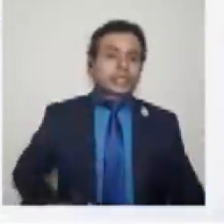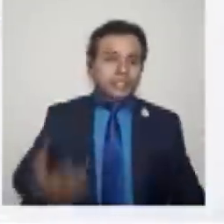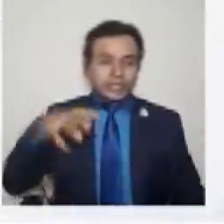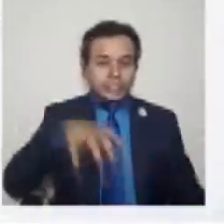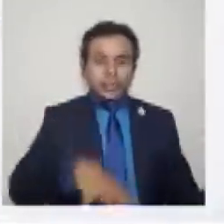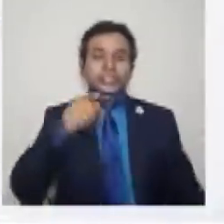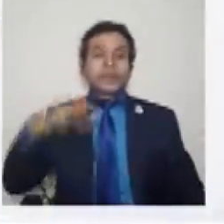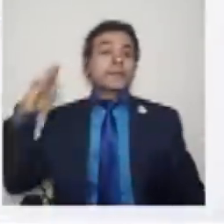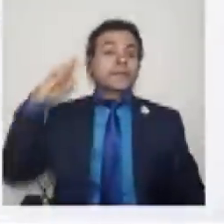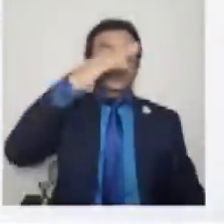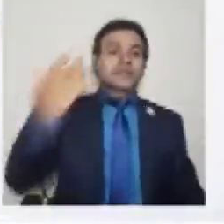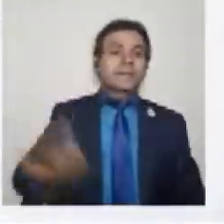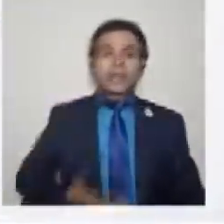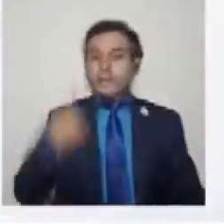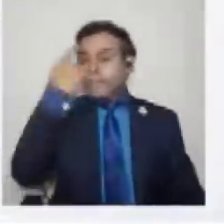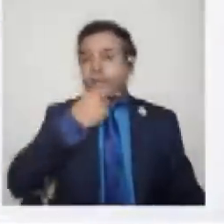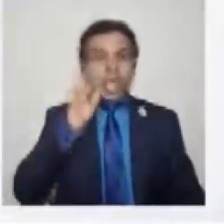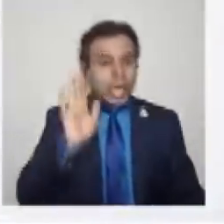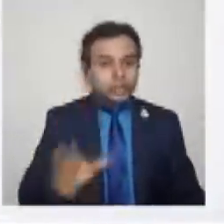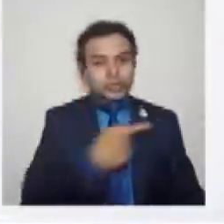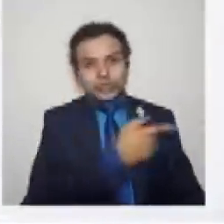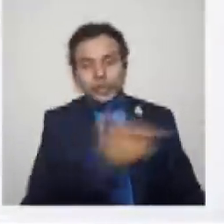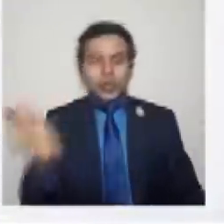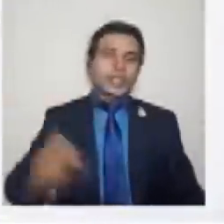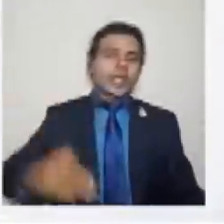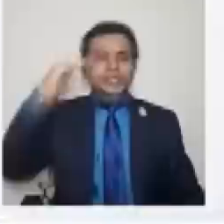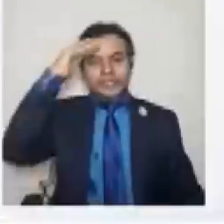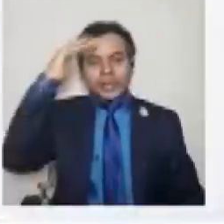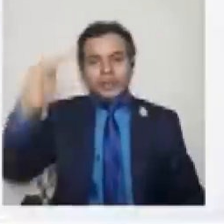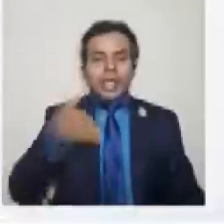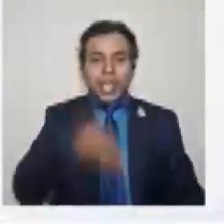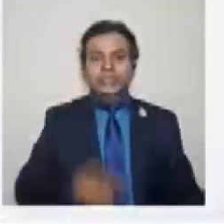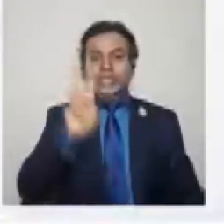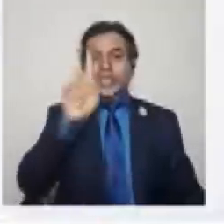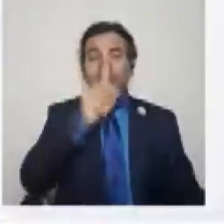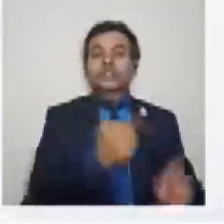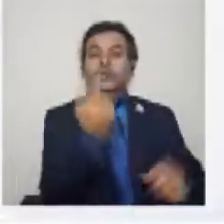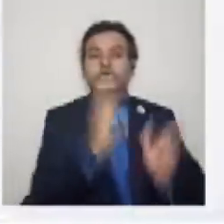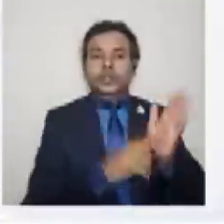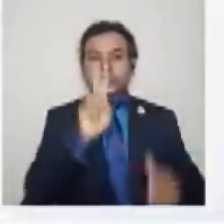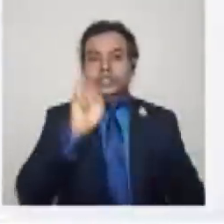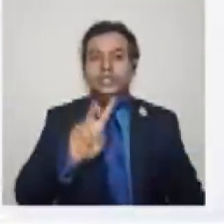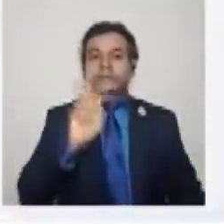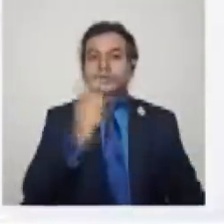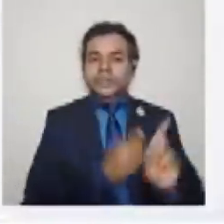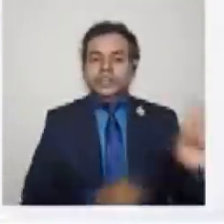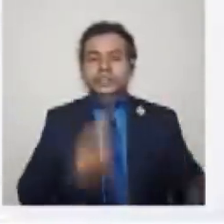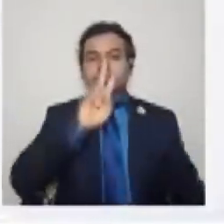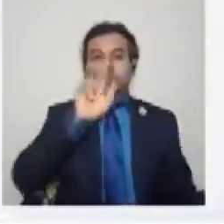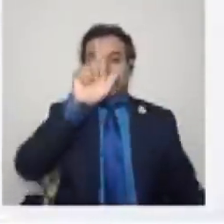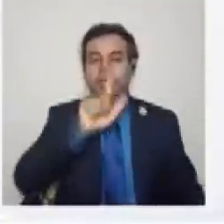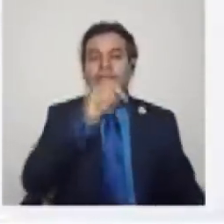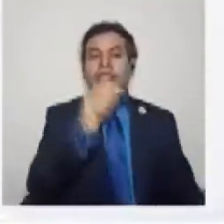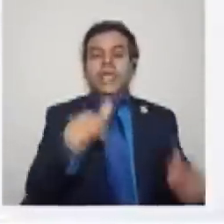প্রিয় সাংবাদিক ভাই ও বোনেরা, সম্মানিত দর্শক শ্রোতাবৃন্দ, দেশবাসী, প্রবাসী বাংলাদেশি ভাই ও বোনেরা, আসসালামু